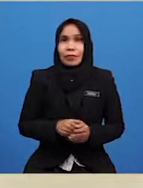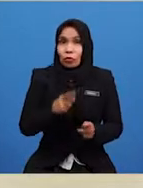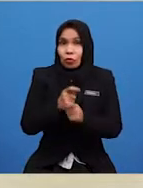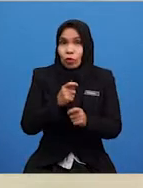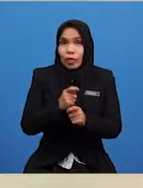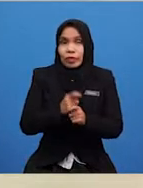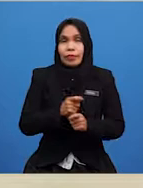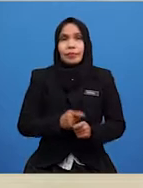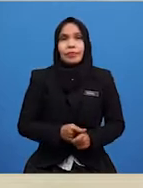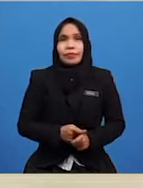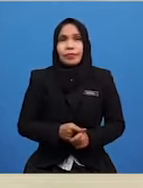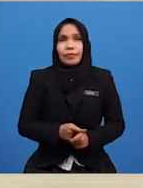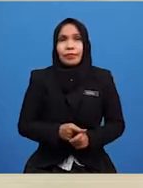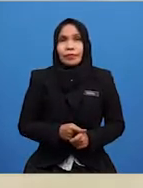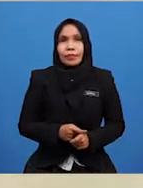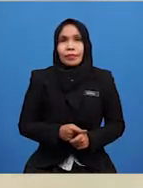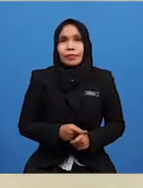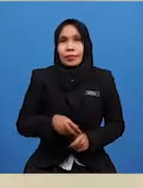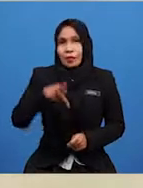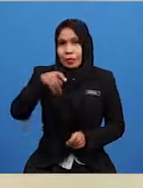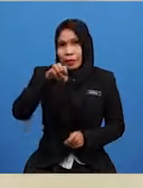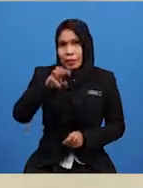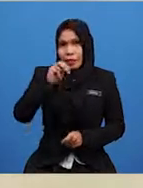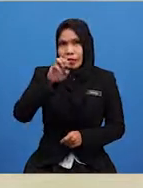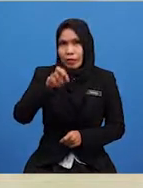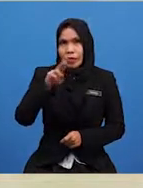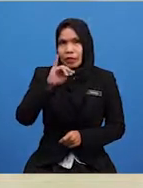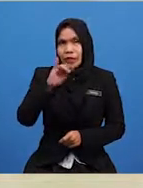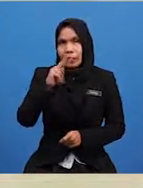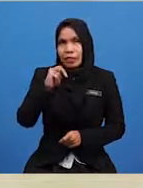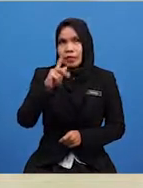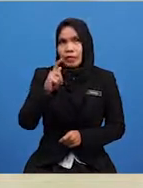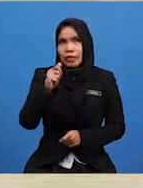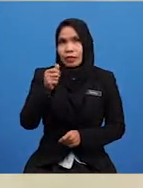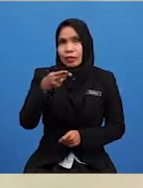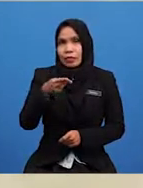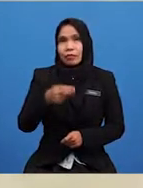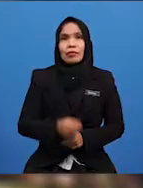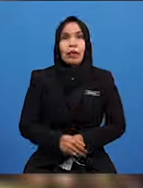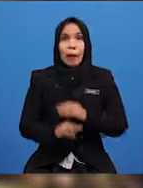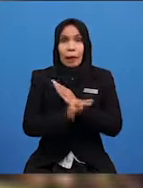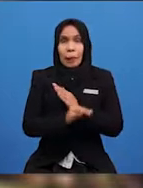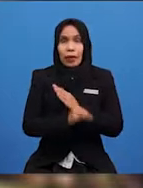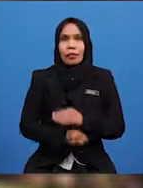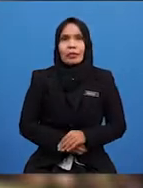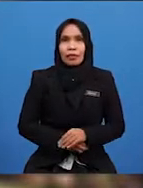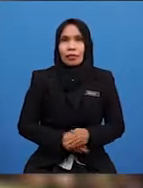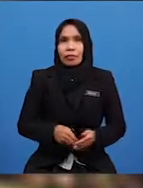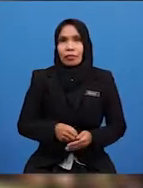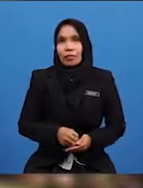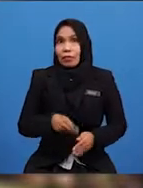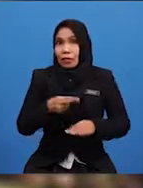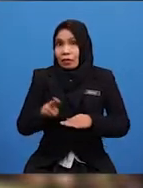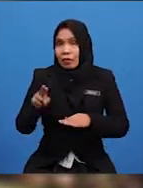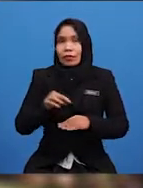Pemerintah Melaka menghantar ulama dan mubaligh ke seluruh kawasan pengaruhnya. Antara ajaran